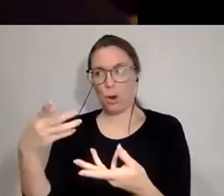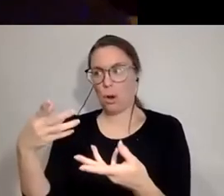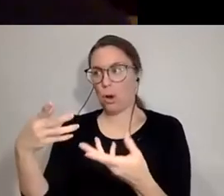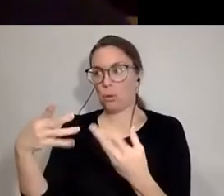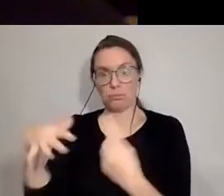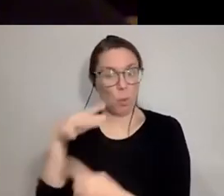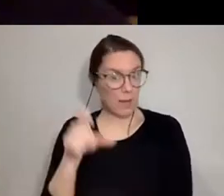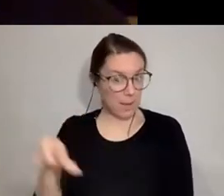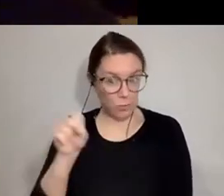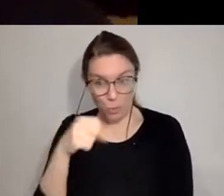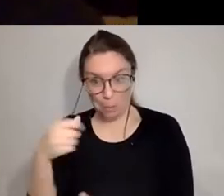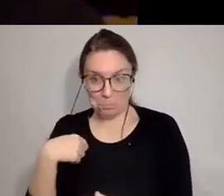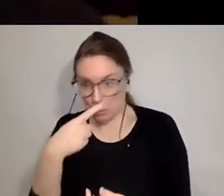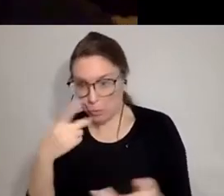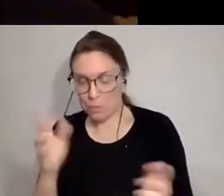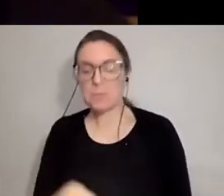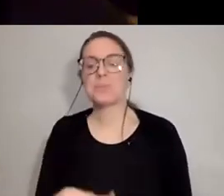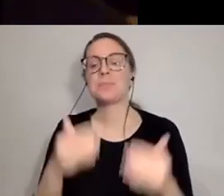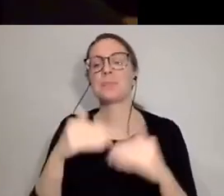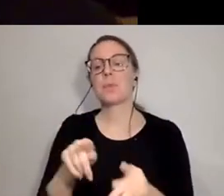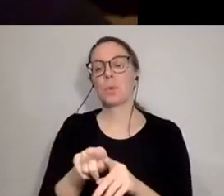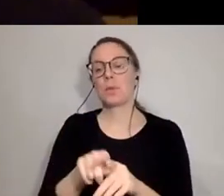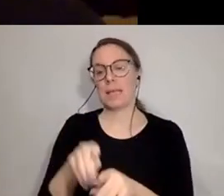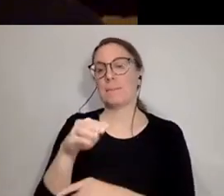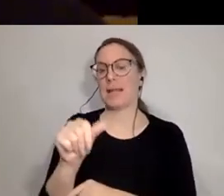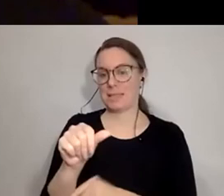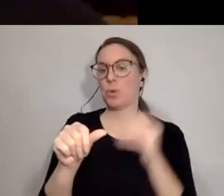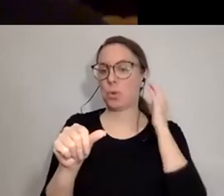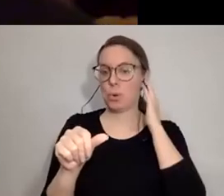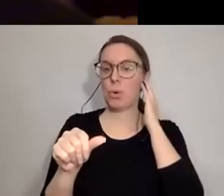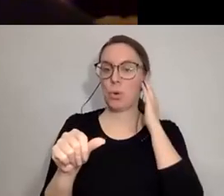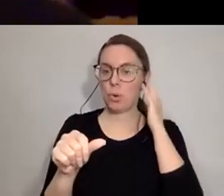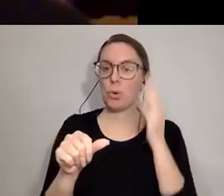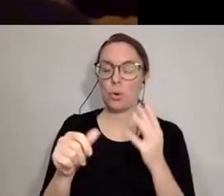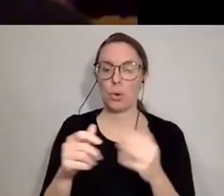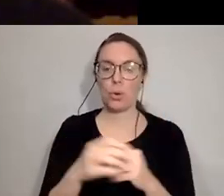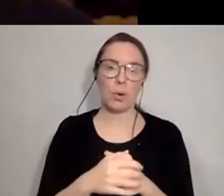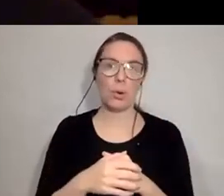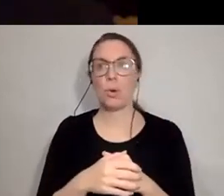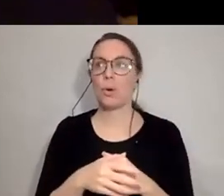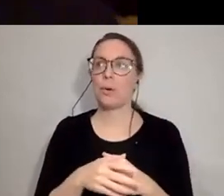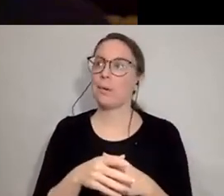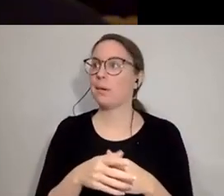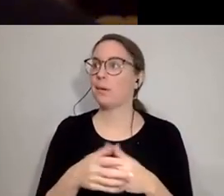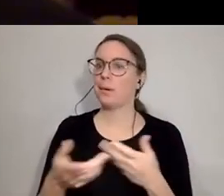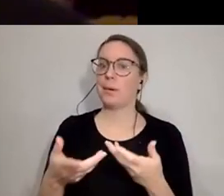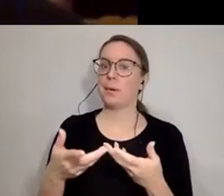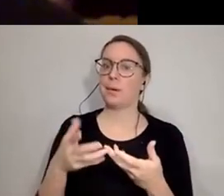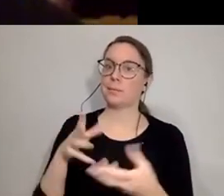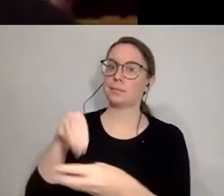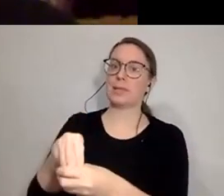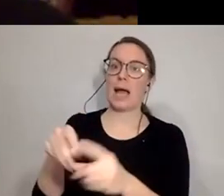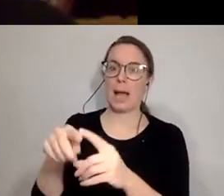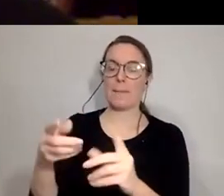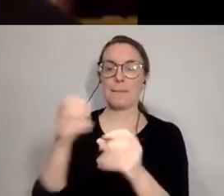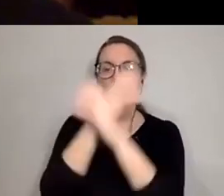Évidemment, c'est un master qui s'inscrit dans la perspective de déploiement d'une